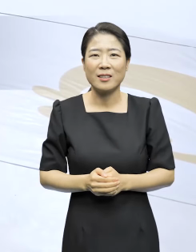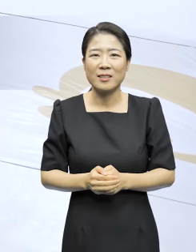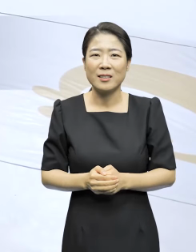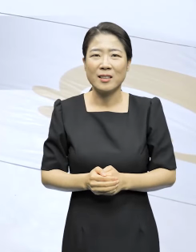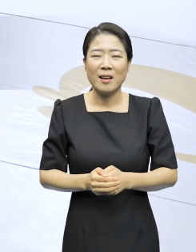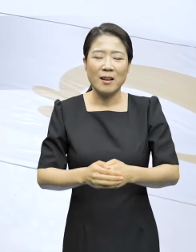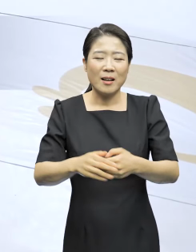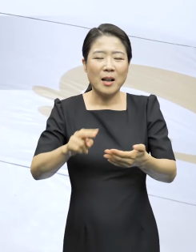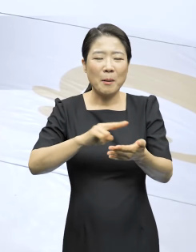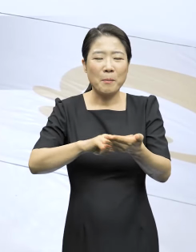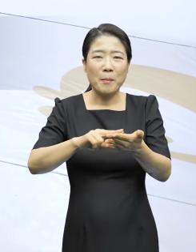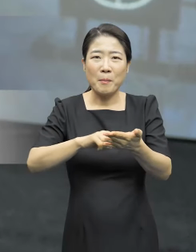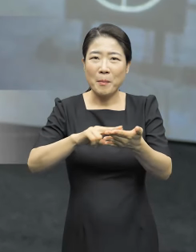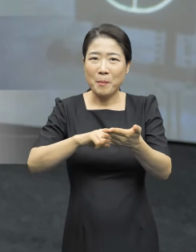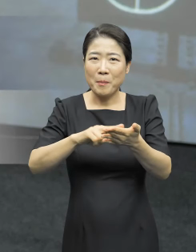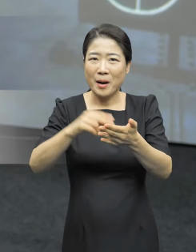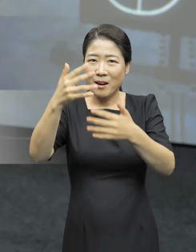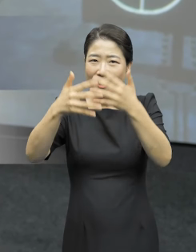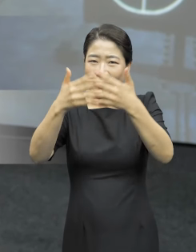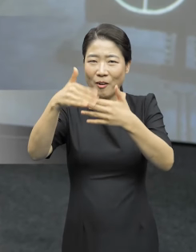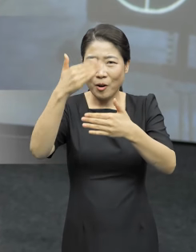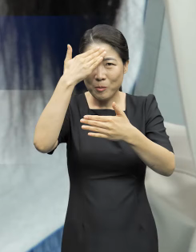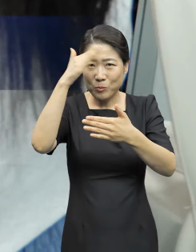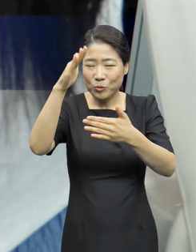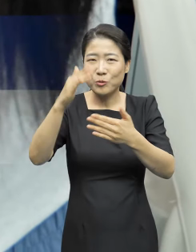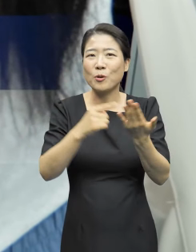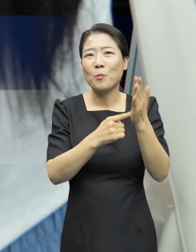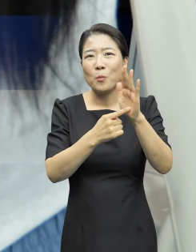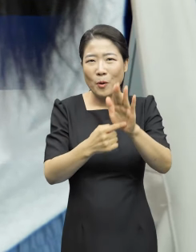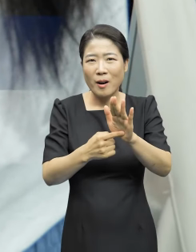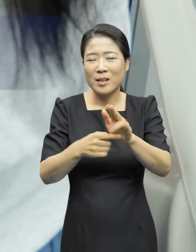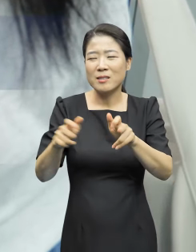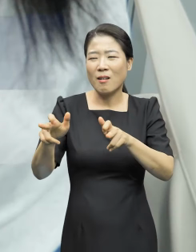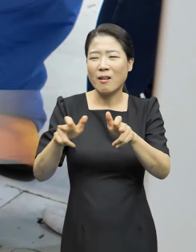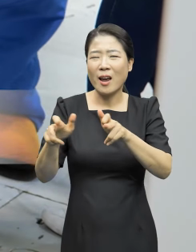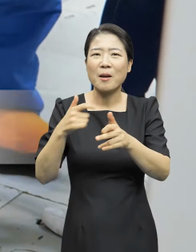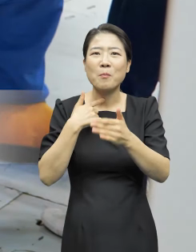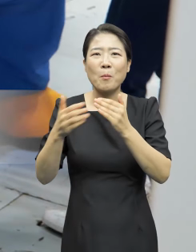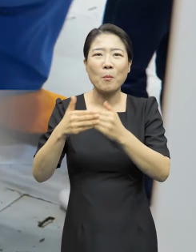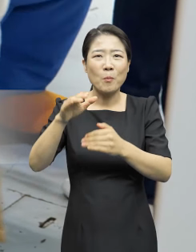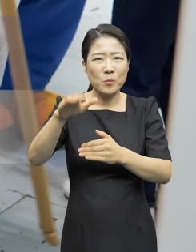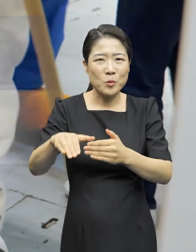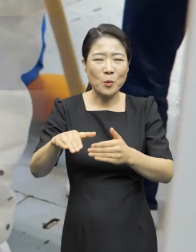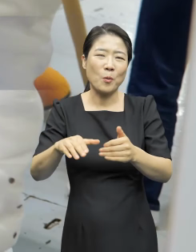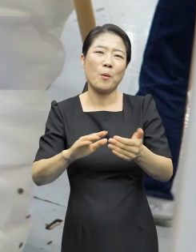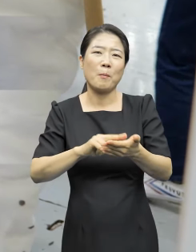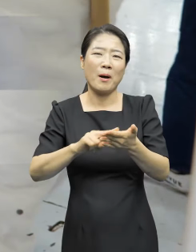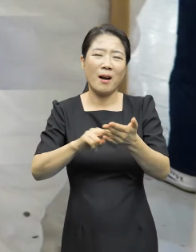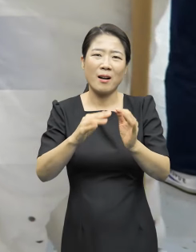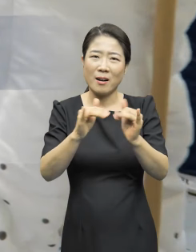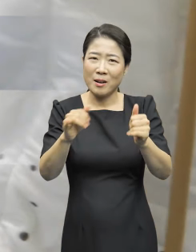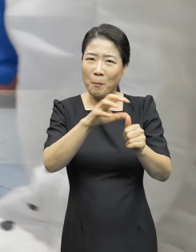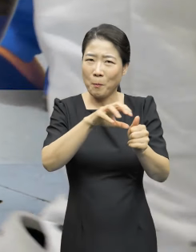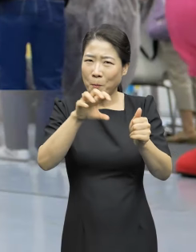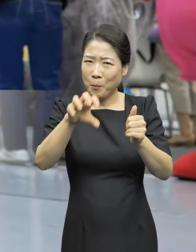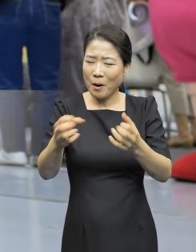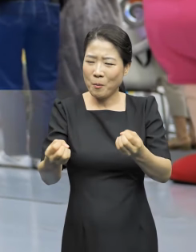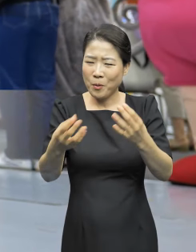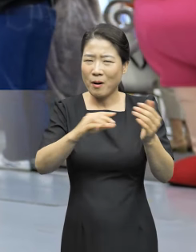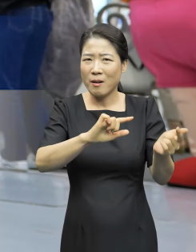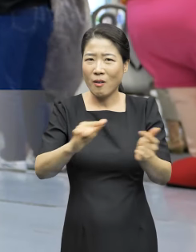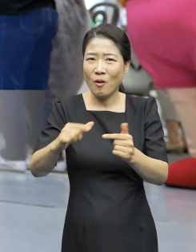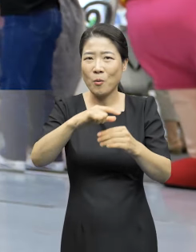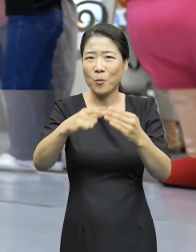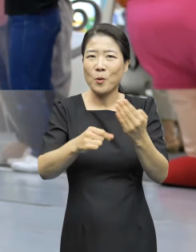함께 애니메이션 무료 상영, 게임 체험존, 코스프레 페스티벌, 캐릭터 퍼레이드 등 다채로운 부대 행사와